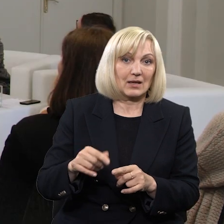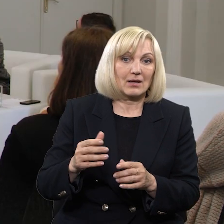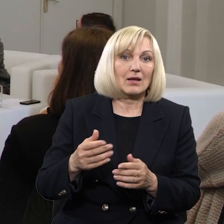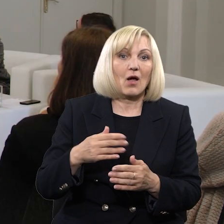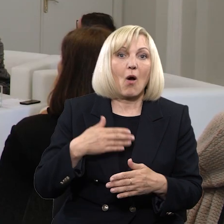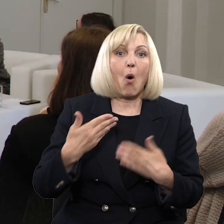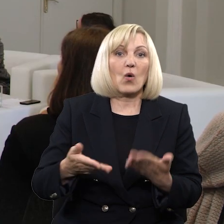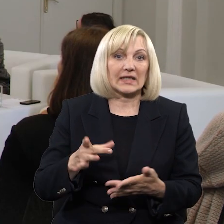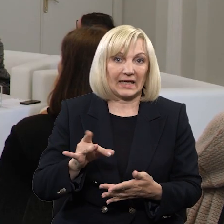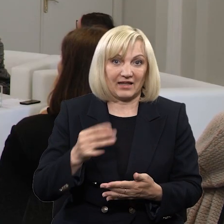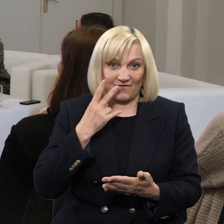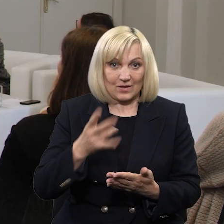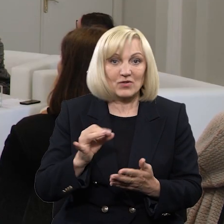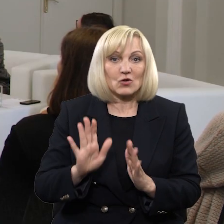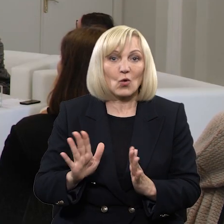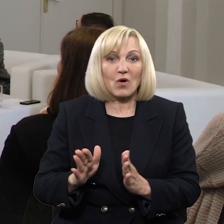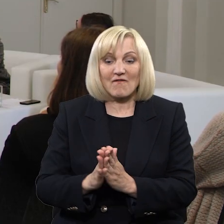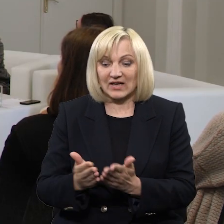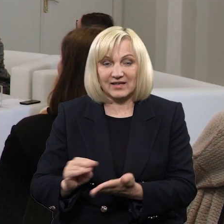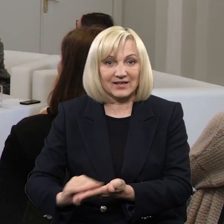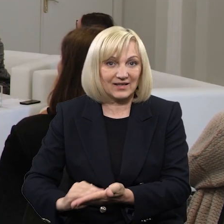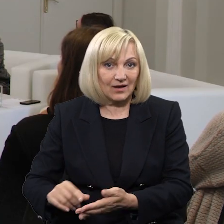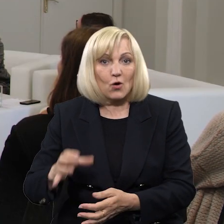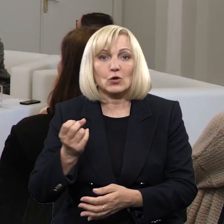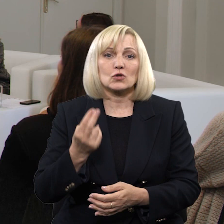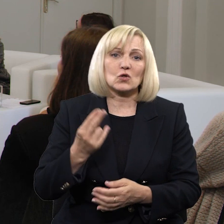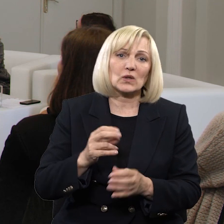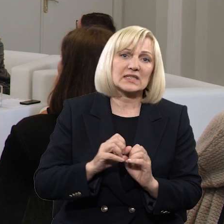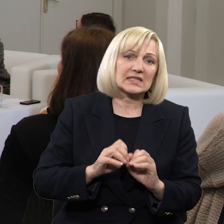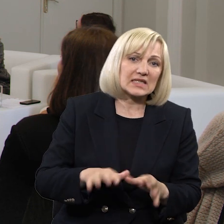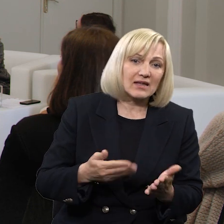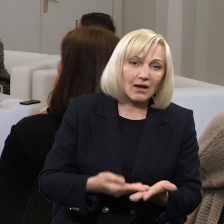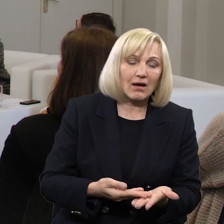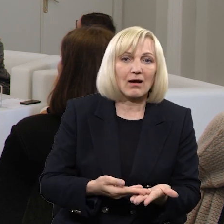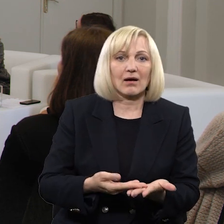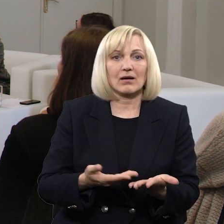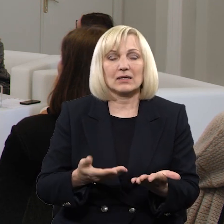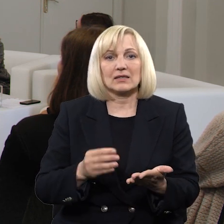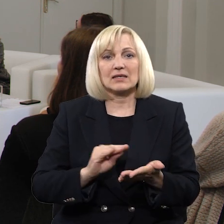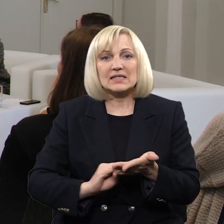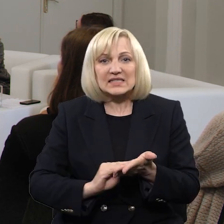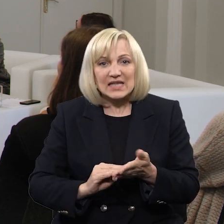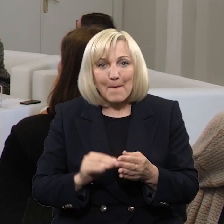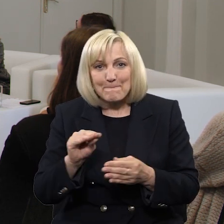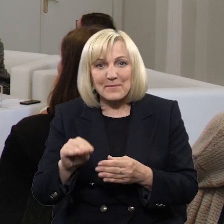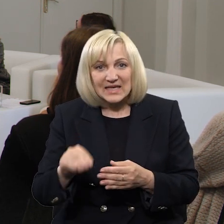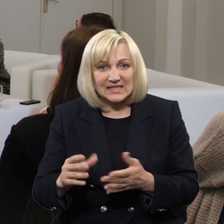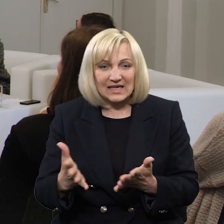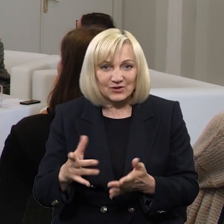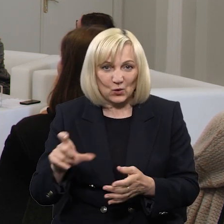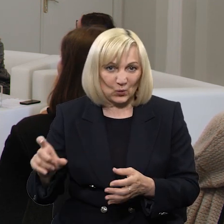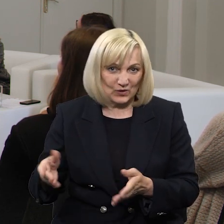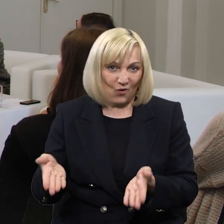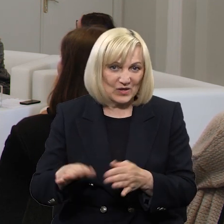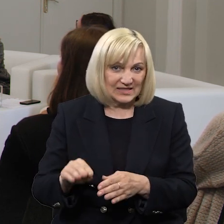находим эти отклики не только просто в книге отзывов наших соцсетях каких-то записочках которые